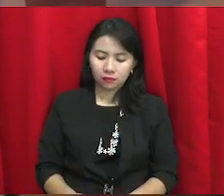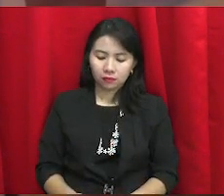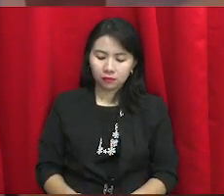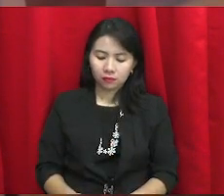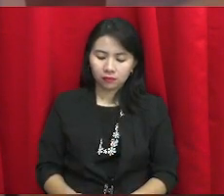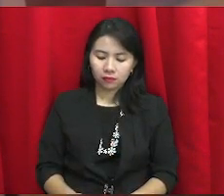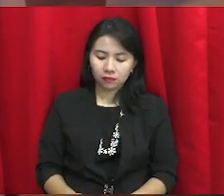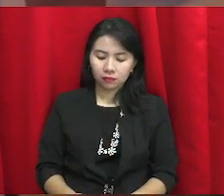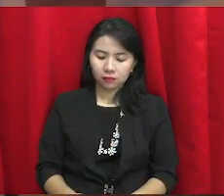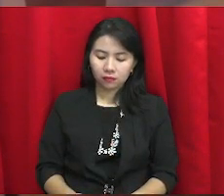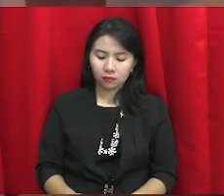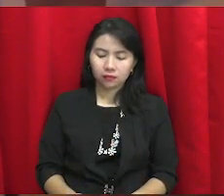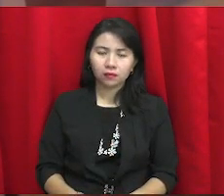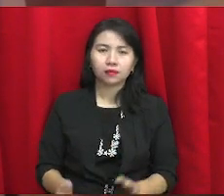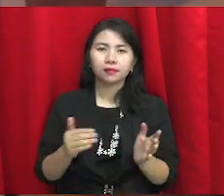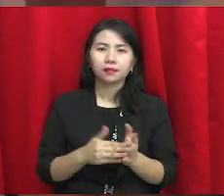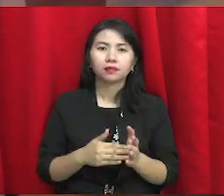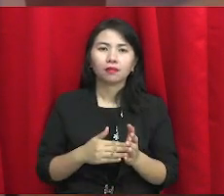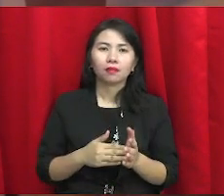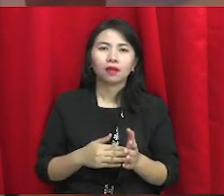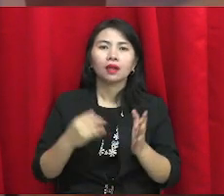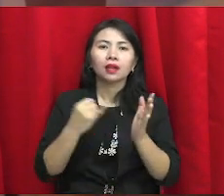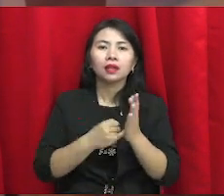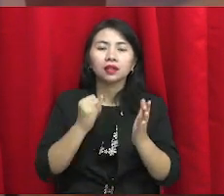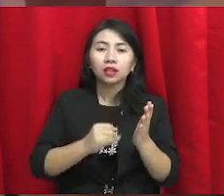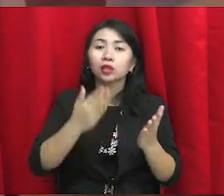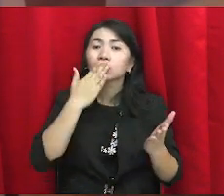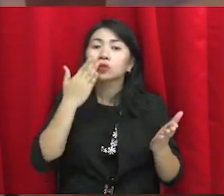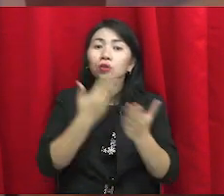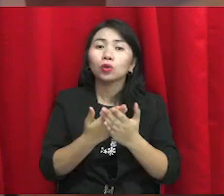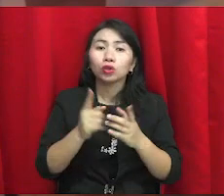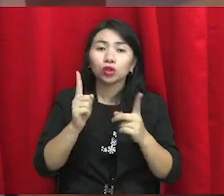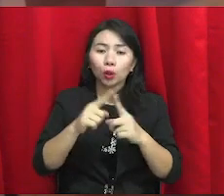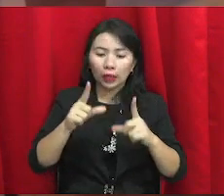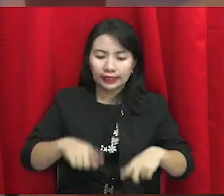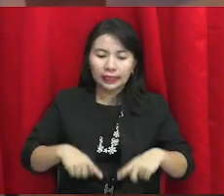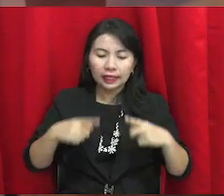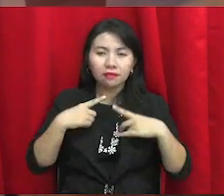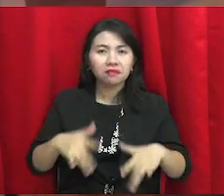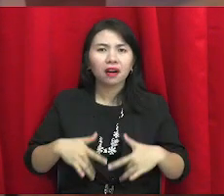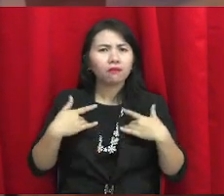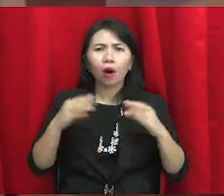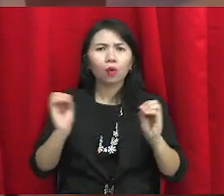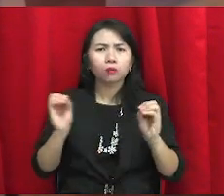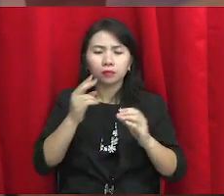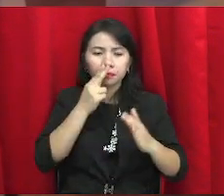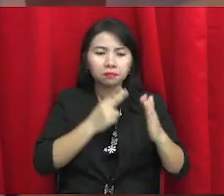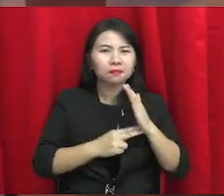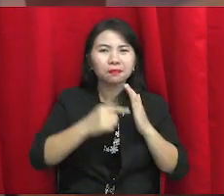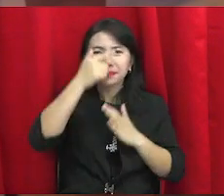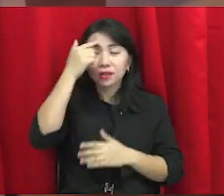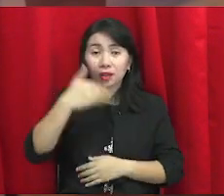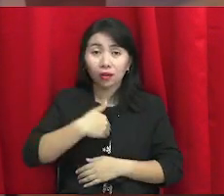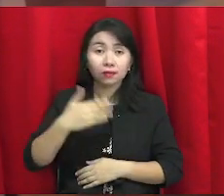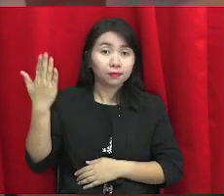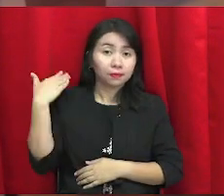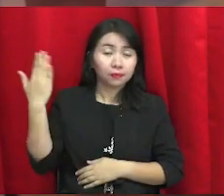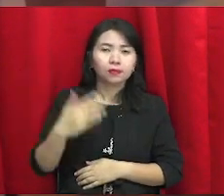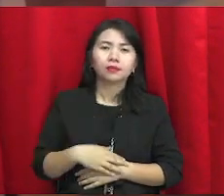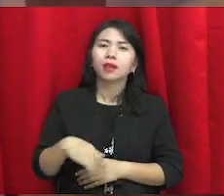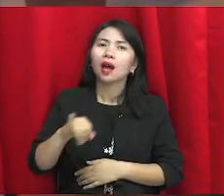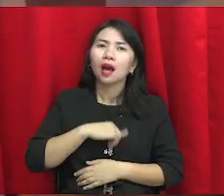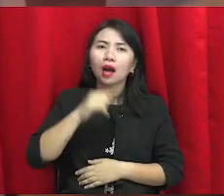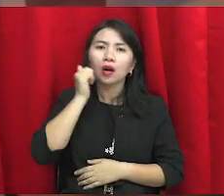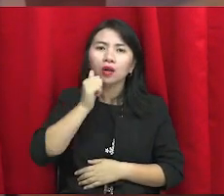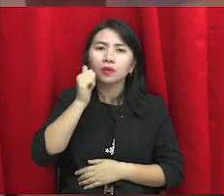yung buhay na wala kang tinatago. Mm-hmm. That's right. Kasi yung una ako gusto ko like yung sinasabi kay Mami